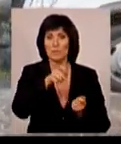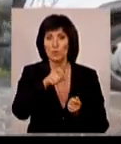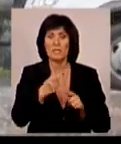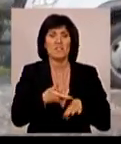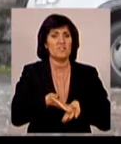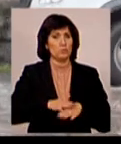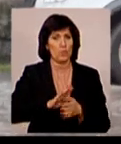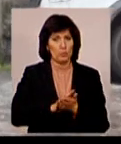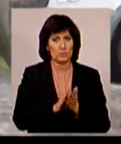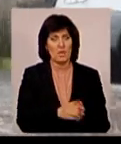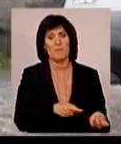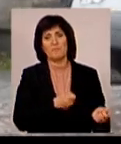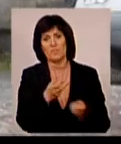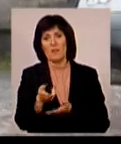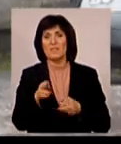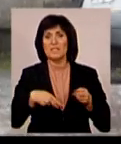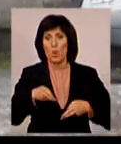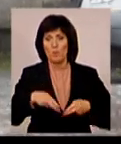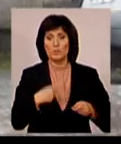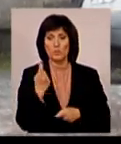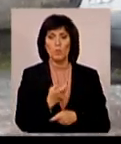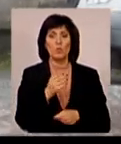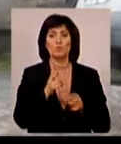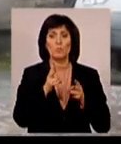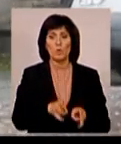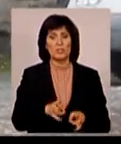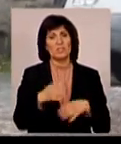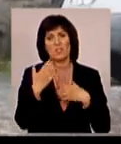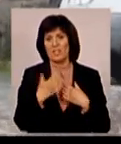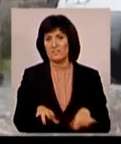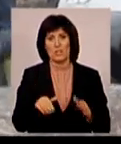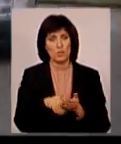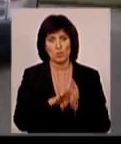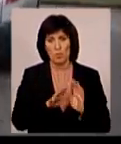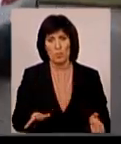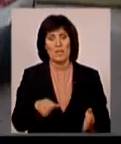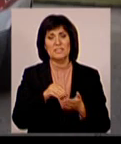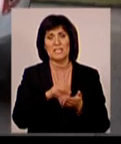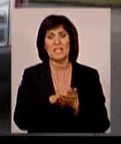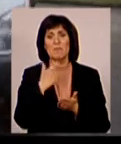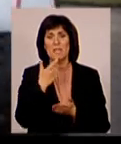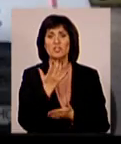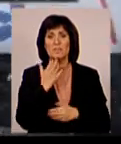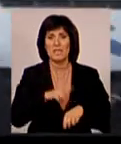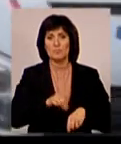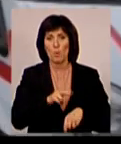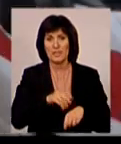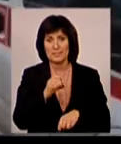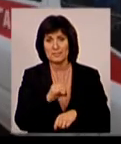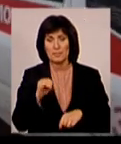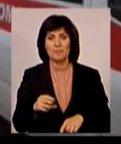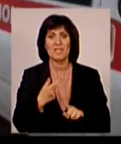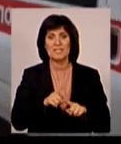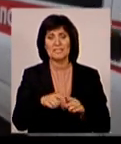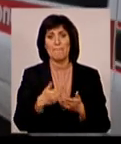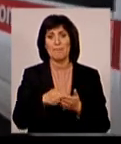в тяжкому стані, відправили на операцію. Одному з постраждалих вона вже не допомогла. За даними речника Національної поліції Руслава Тракала,